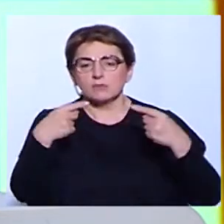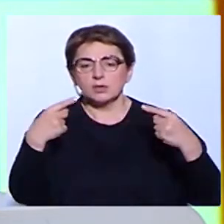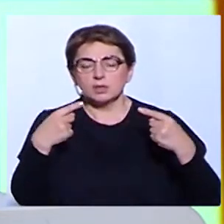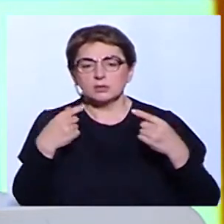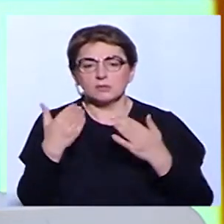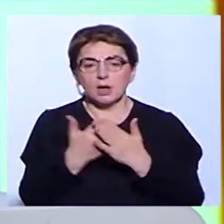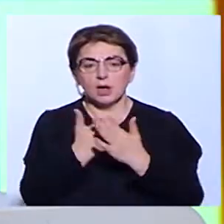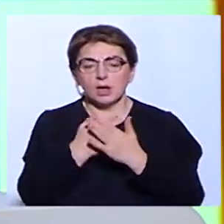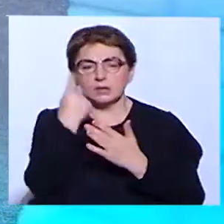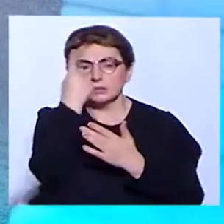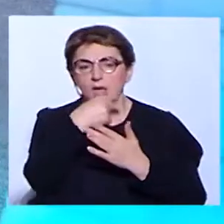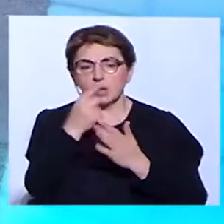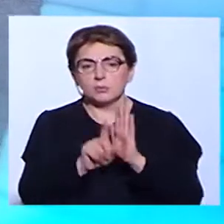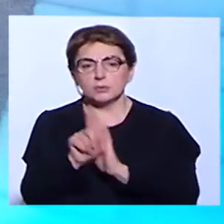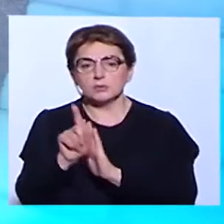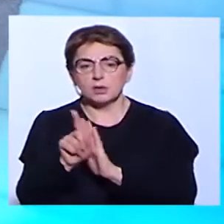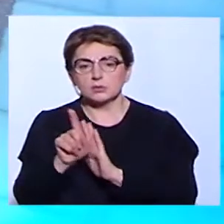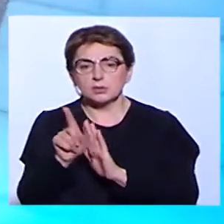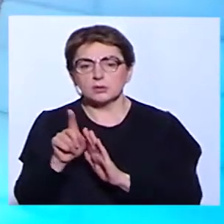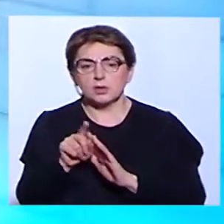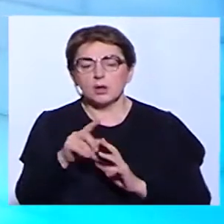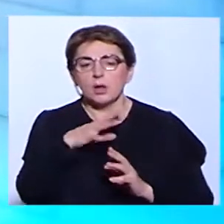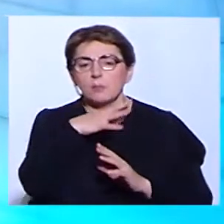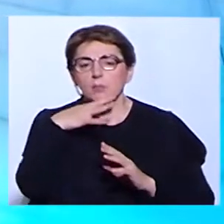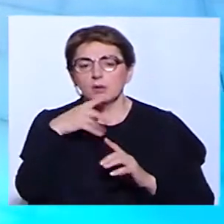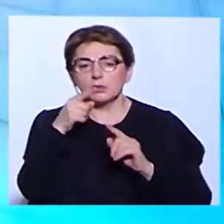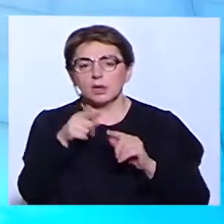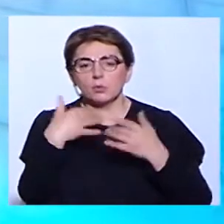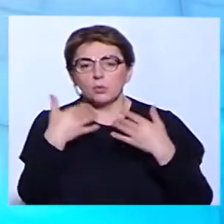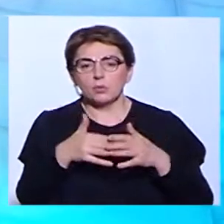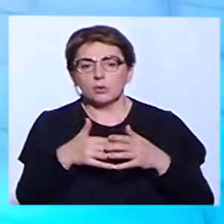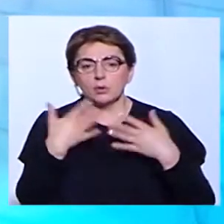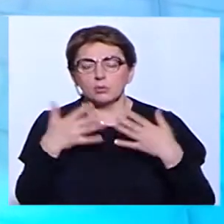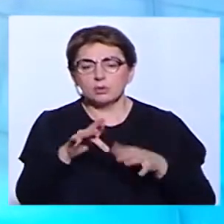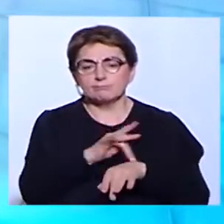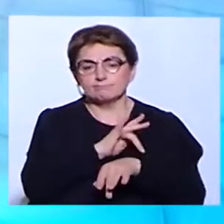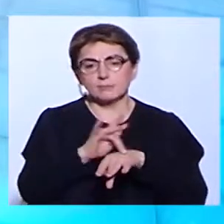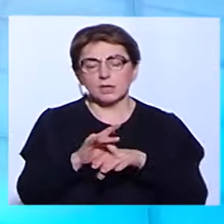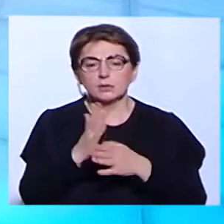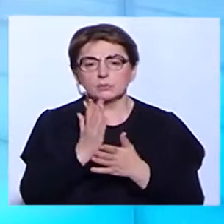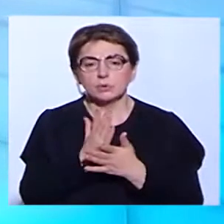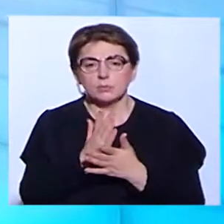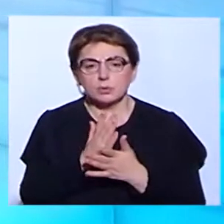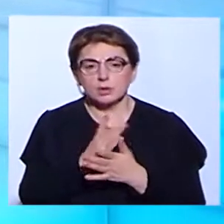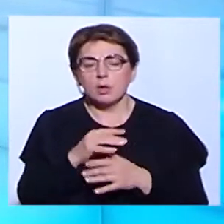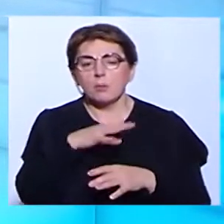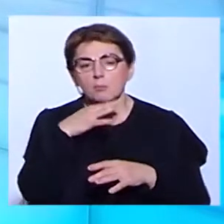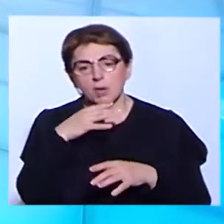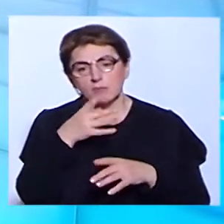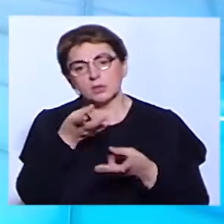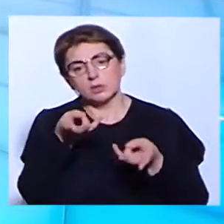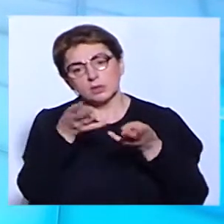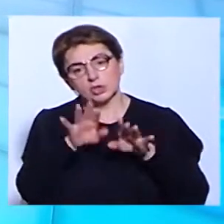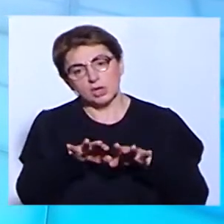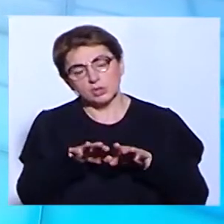სახეობა. მათ შორის ბევრი მათგანი უკვე ამოწყვეტილია. ბევრი მათგანი